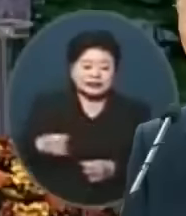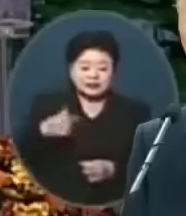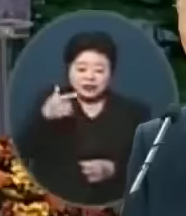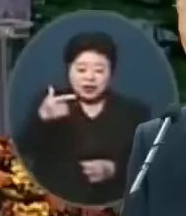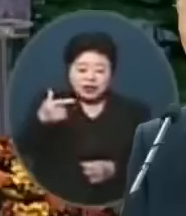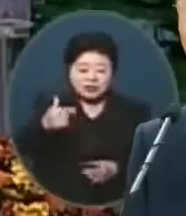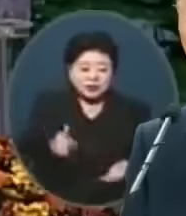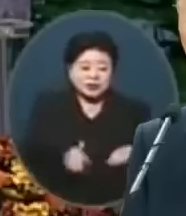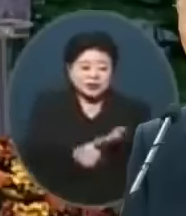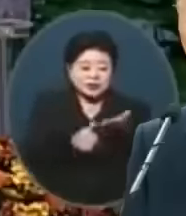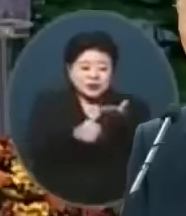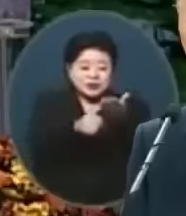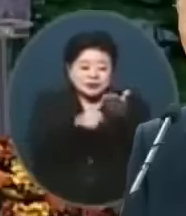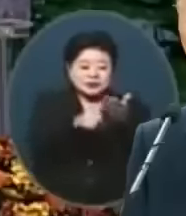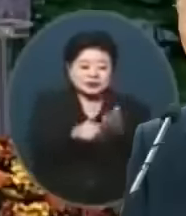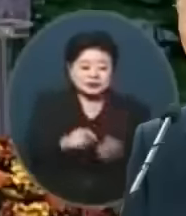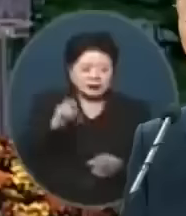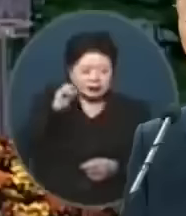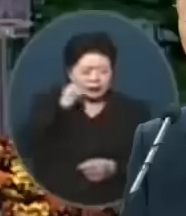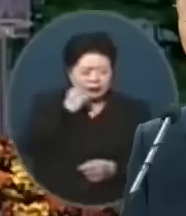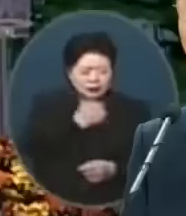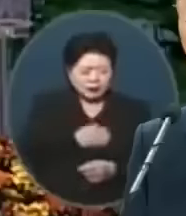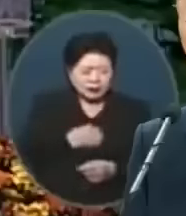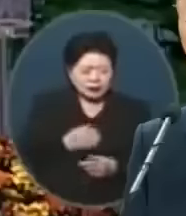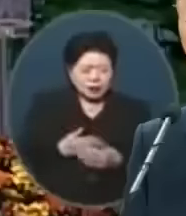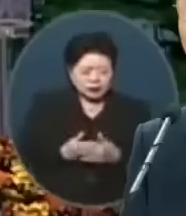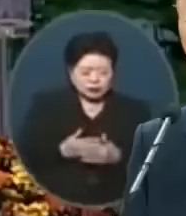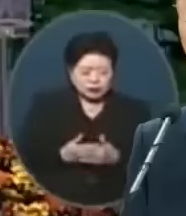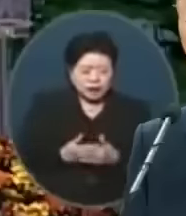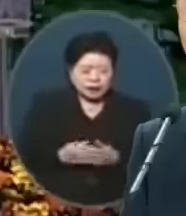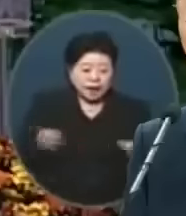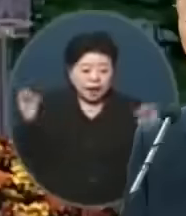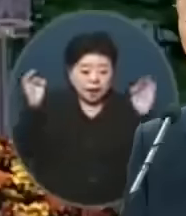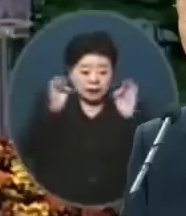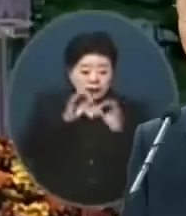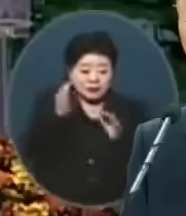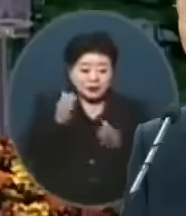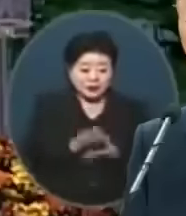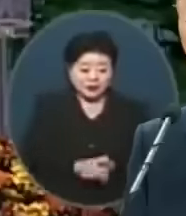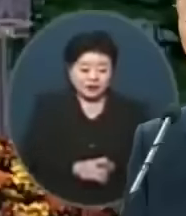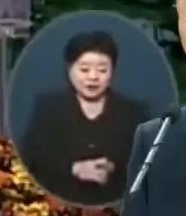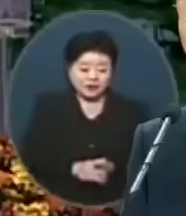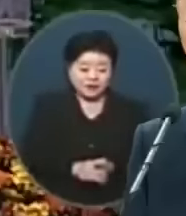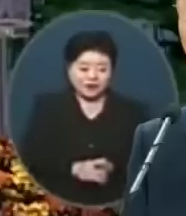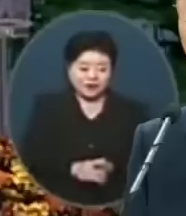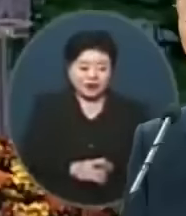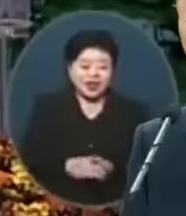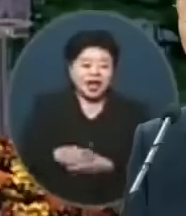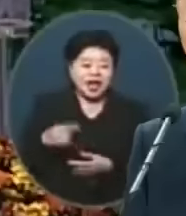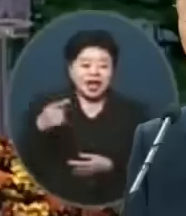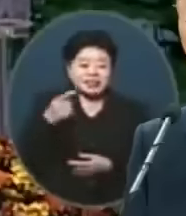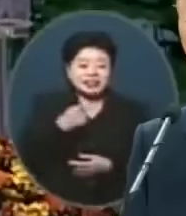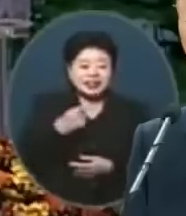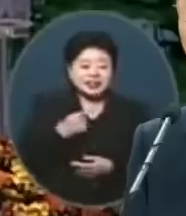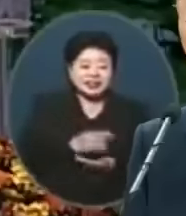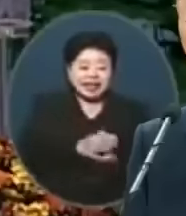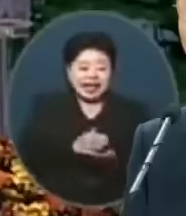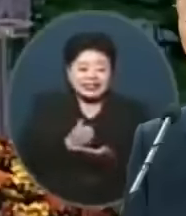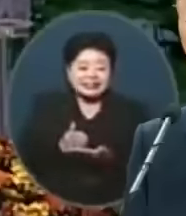육아의 생애로 인한 걱정과 불안도 모두 사라졌다는 것입니다. 그래서 천 가지 감사 제목을